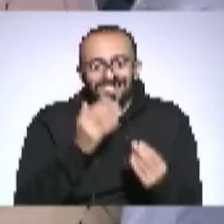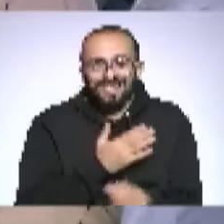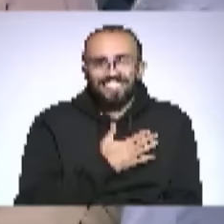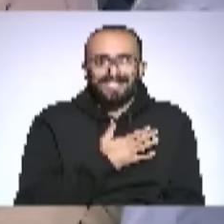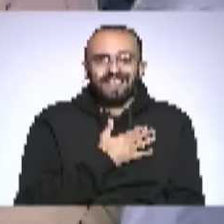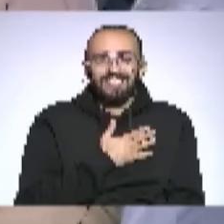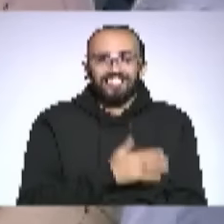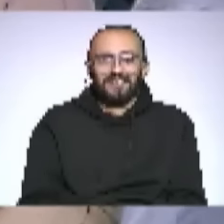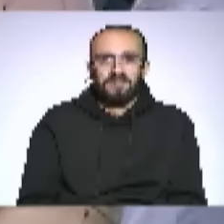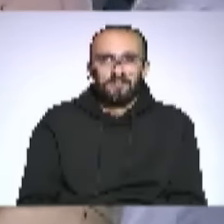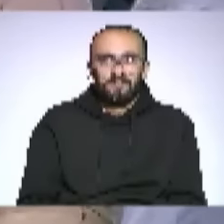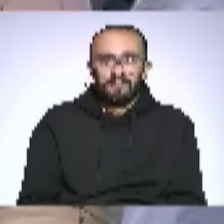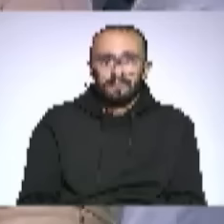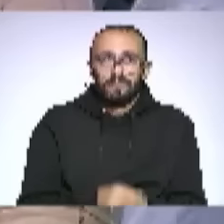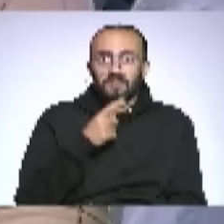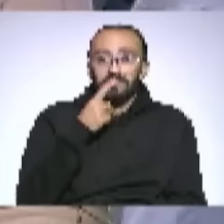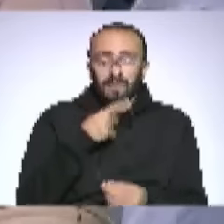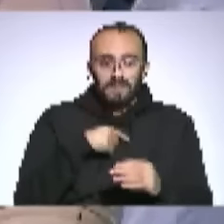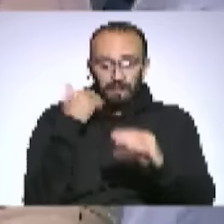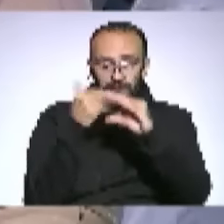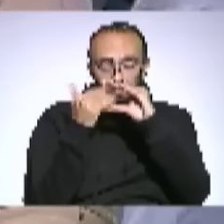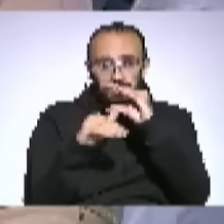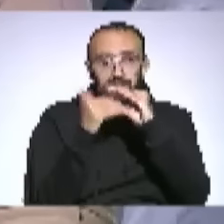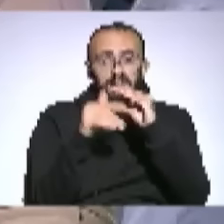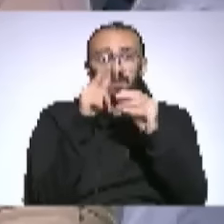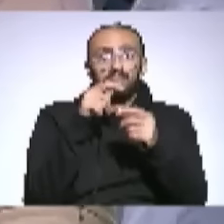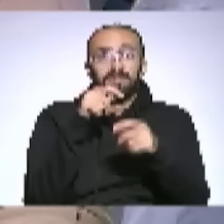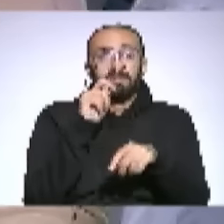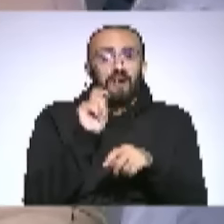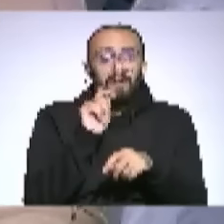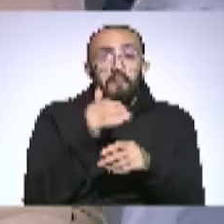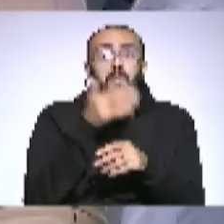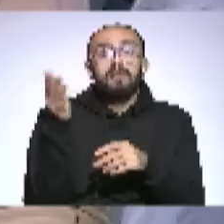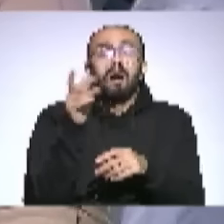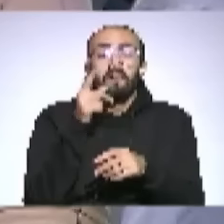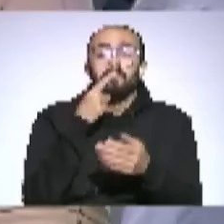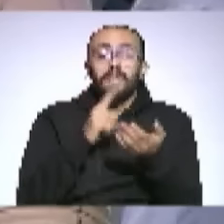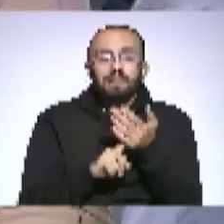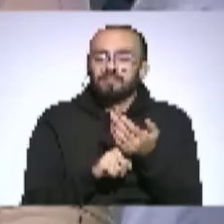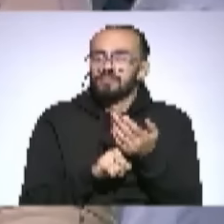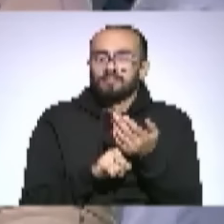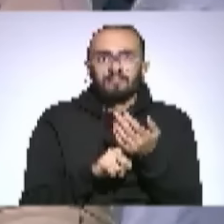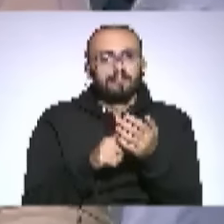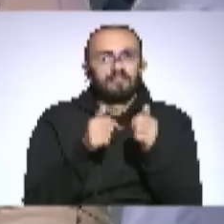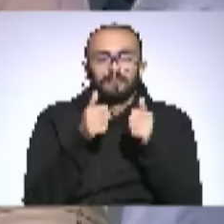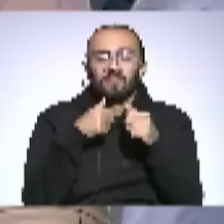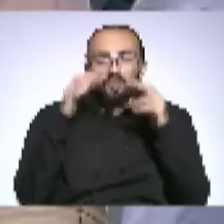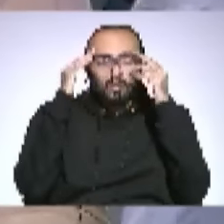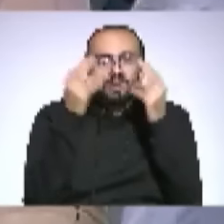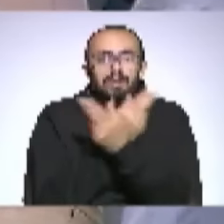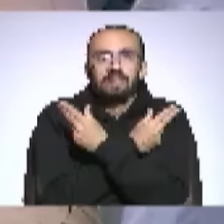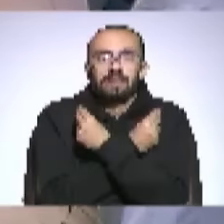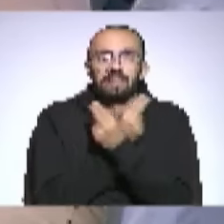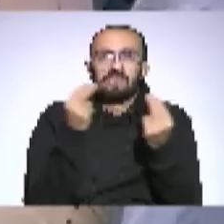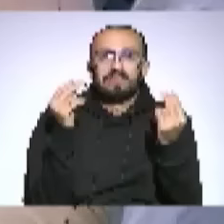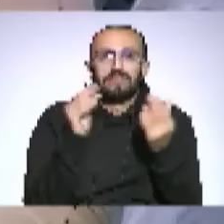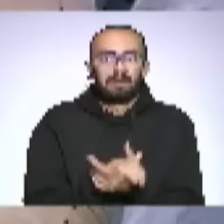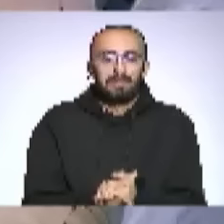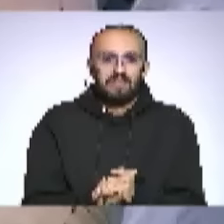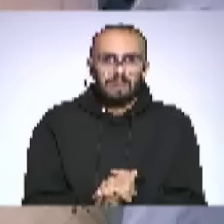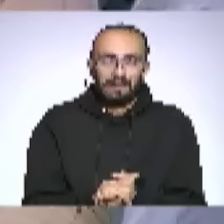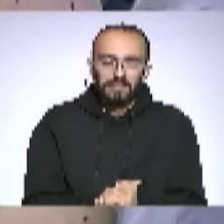هتكلم على اللي ببعته لنيافه ونيافتك بتتصرف فيه بره البرنامج لا الع انا هقعد اشكر كتير قي بناخد برارك